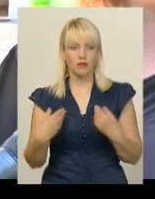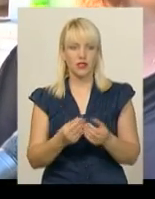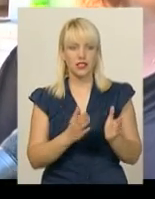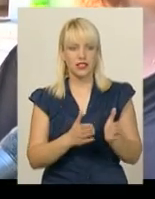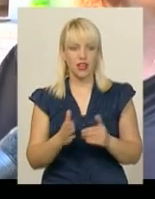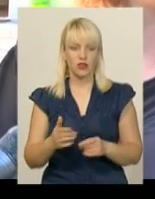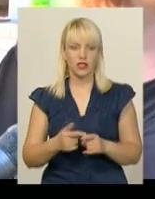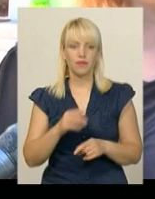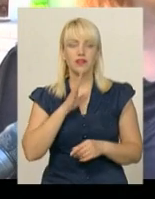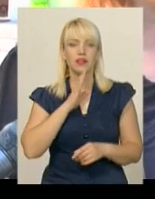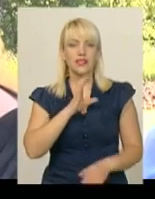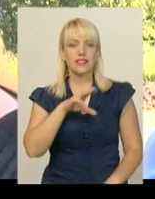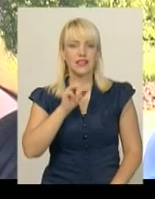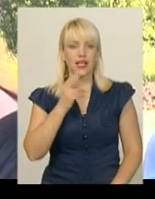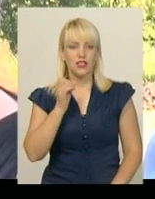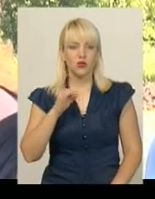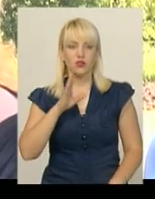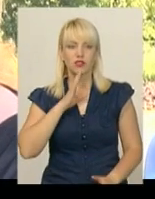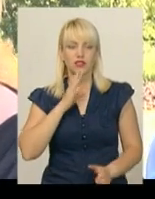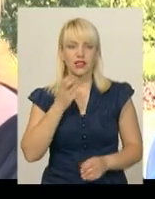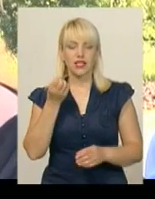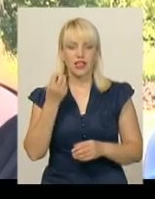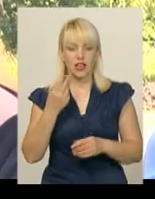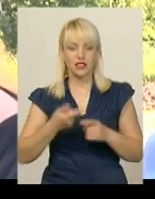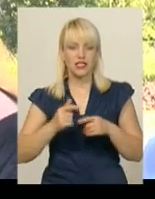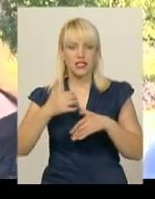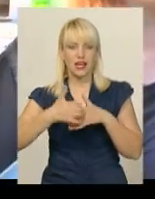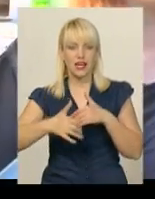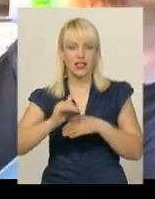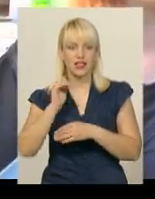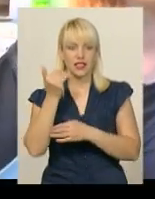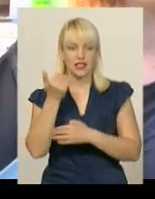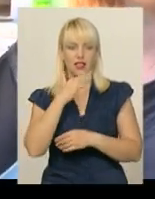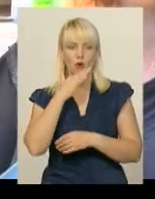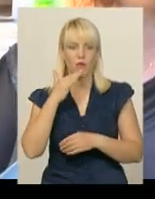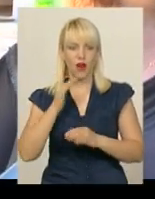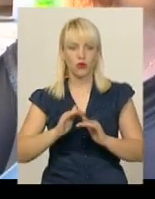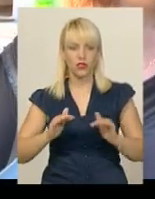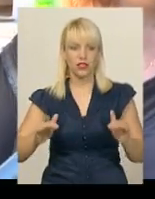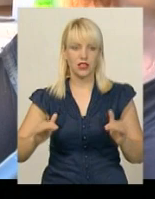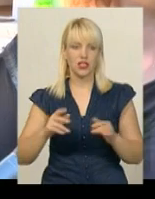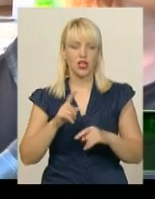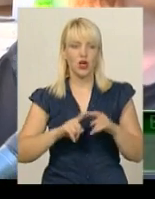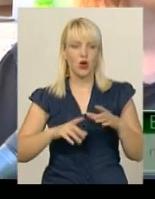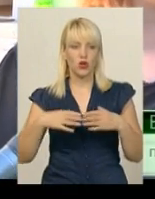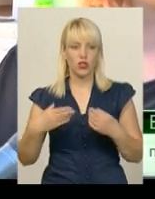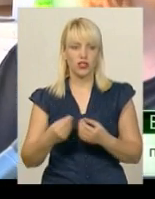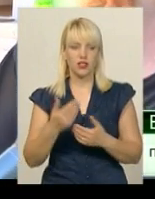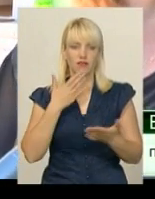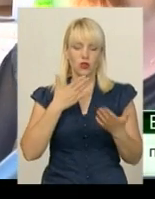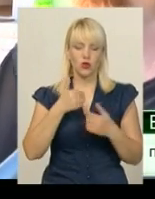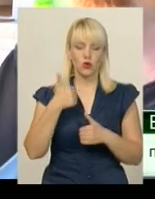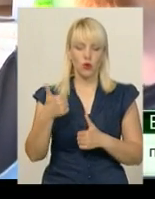Вероніті Стецюк – 13. Дівчина – середня дитина у багатодітній родині. Відносимося хорошо, добре один до